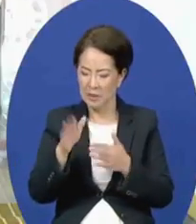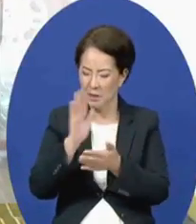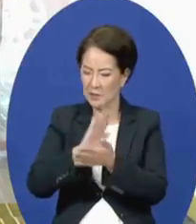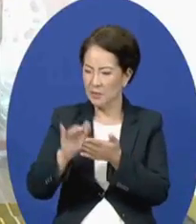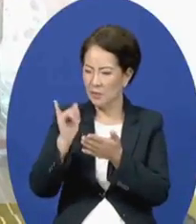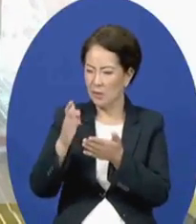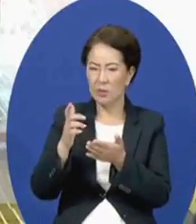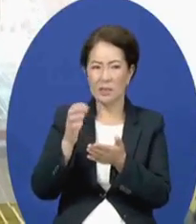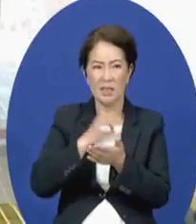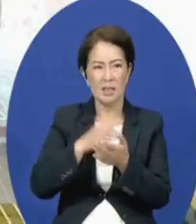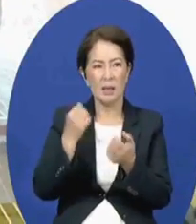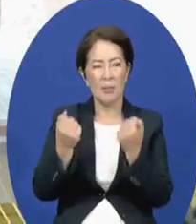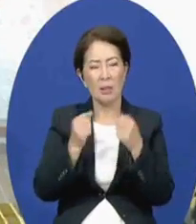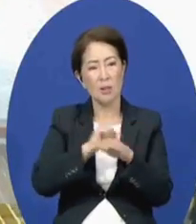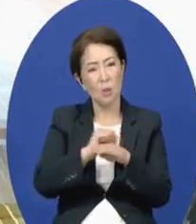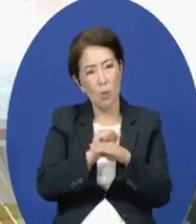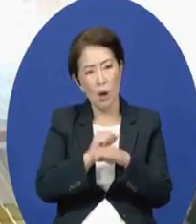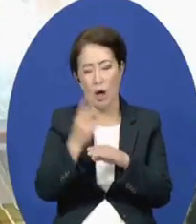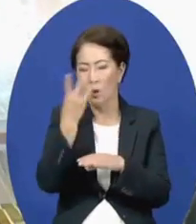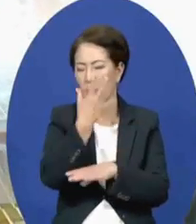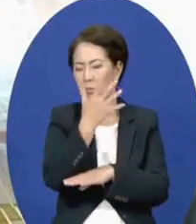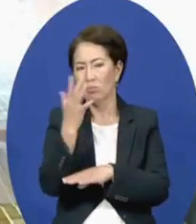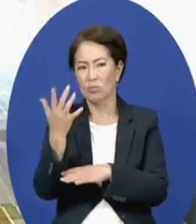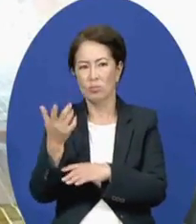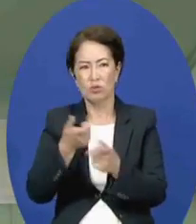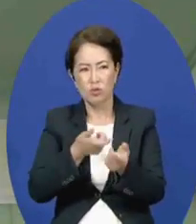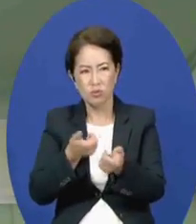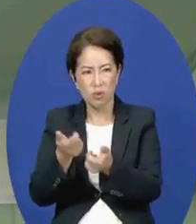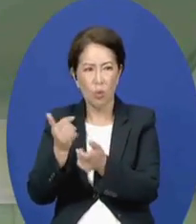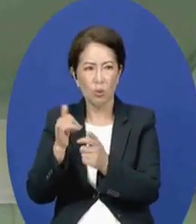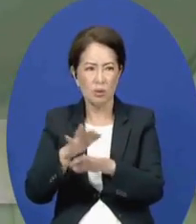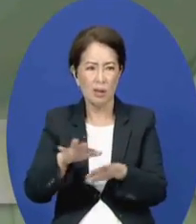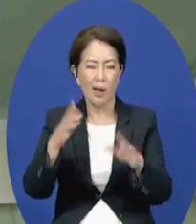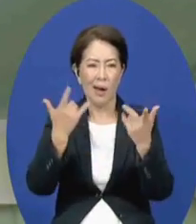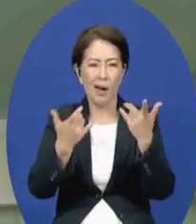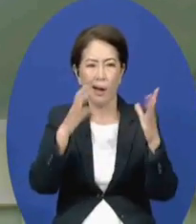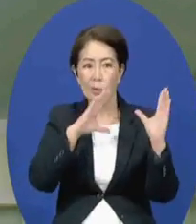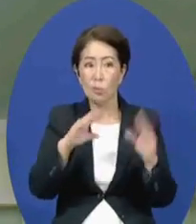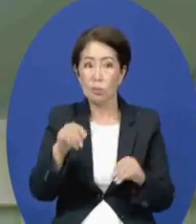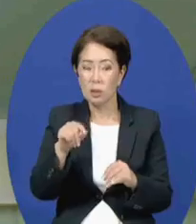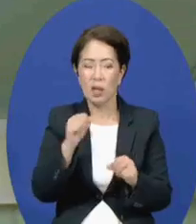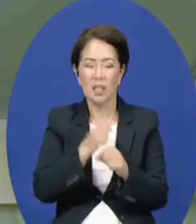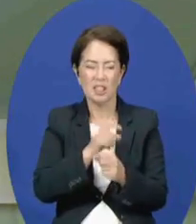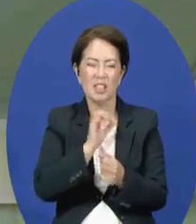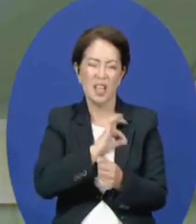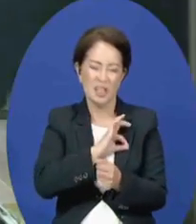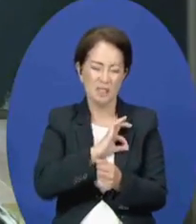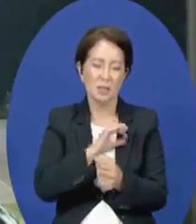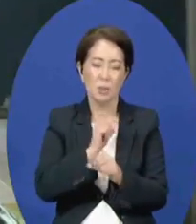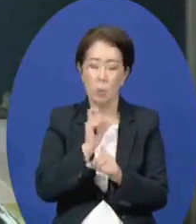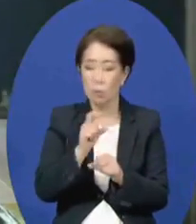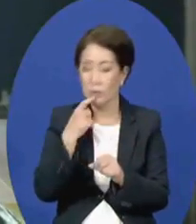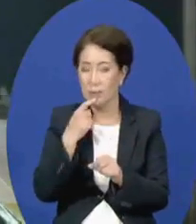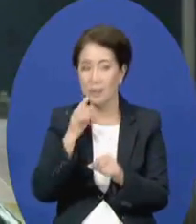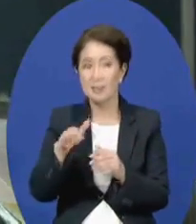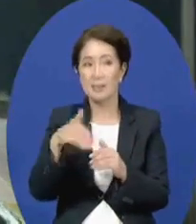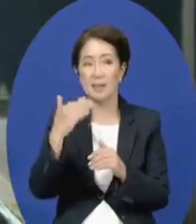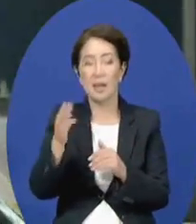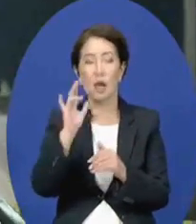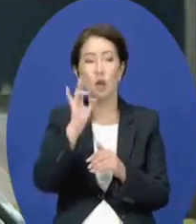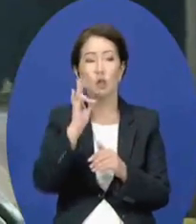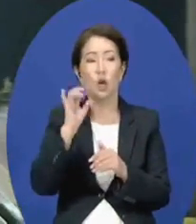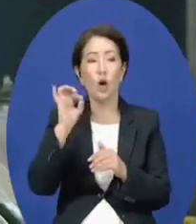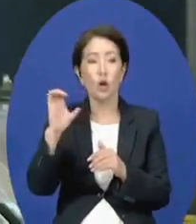ус ихээр ашигладаг автоугаалга, ногоон байгууламж, гудамж талбайн усалгаа, галамтрах ажиллагаанд хэрэглэнэ гэж аль бүхнийхэн хэлж байна. Харин дараагийн удаад